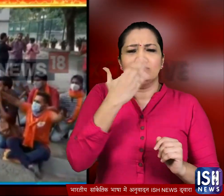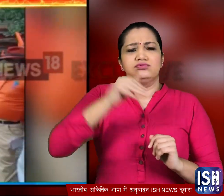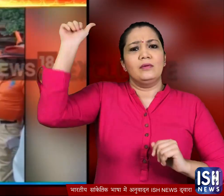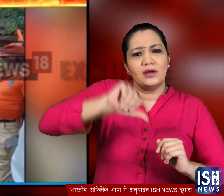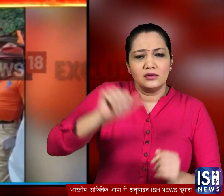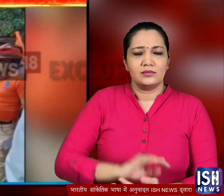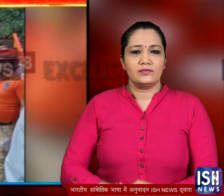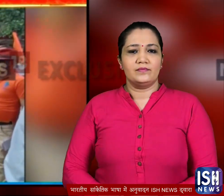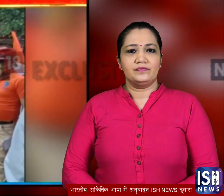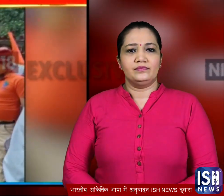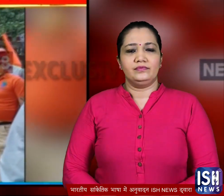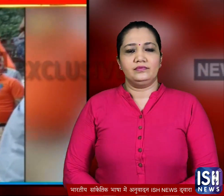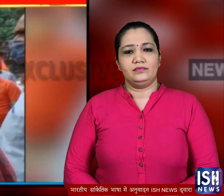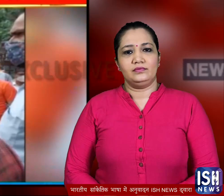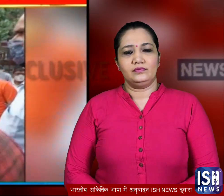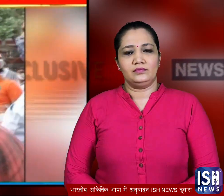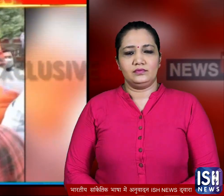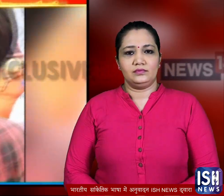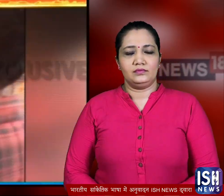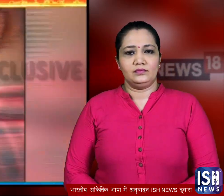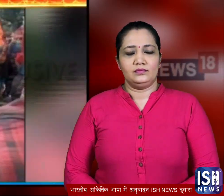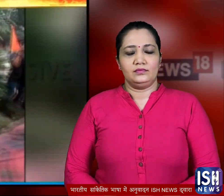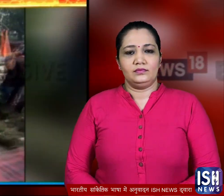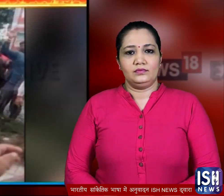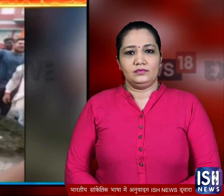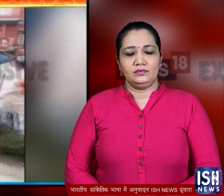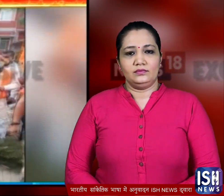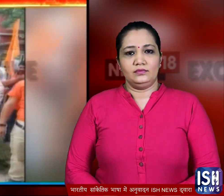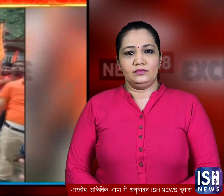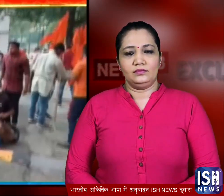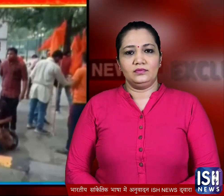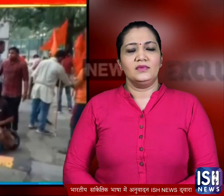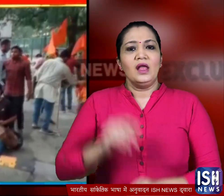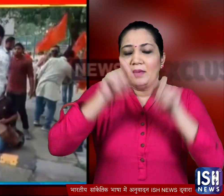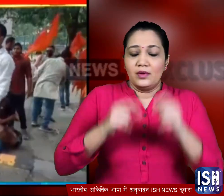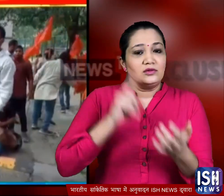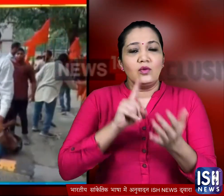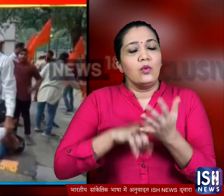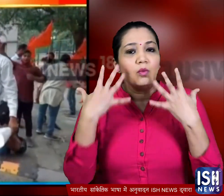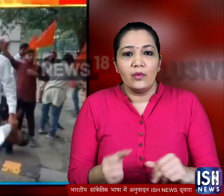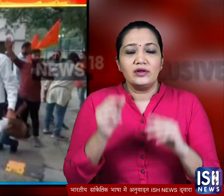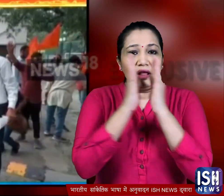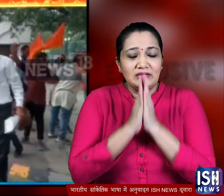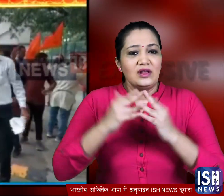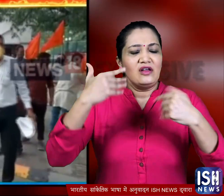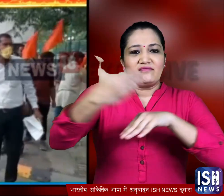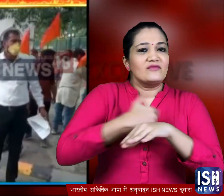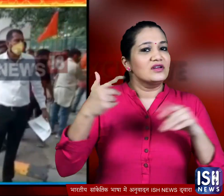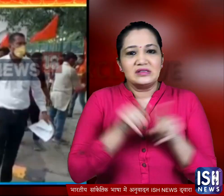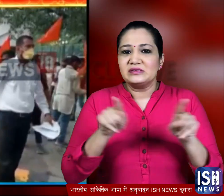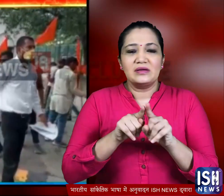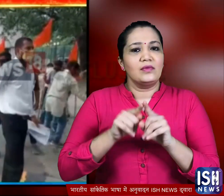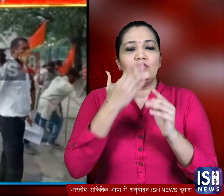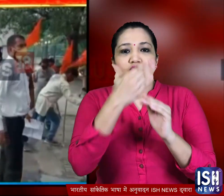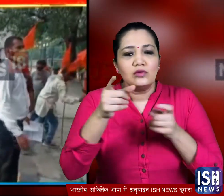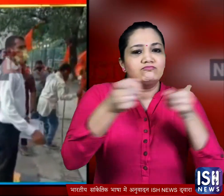लगाने लगे। स्कूल प्रशासन मुर्दाबाद, मुर्दाबाद, मुर्दाबाद। इन लोगों ने मांग की कि धार्मिक भावनाओं को ठेस